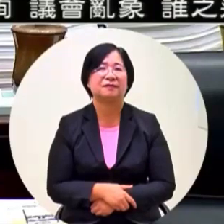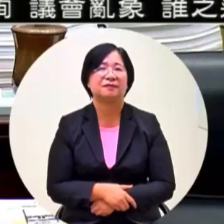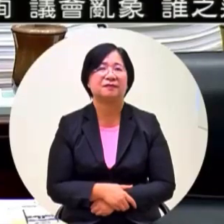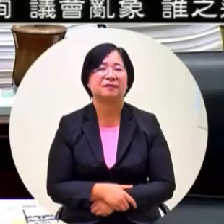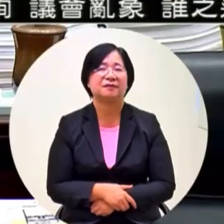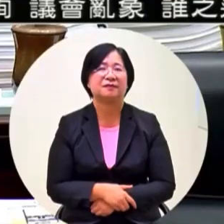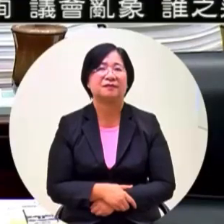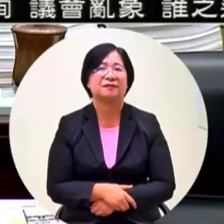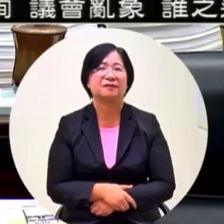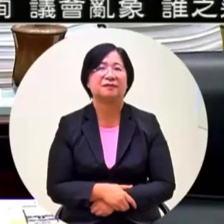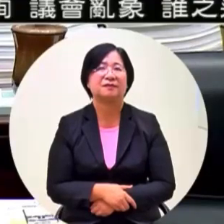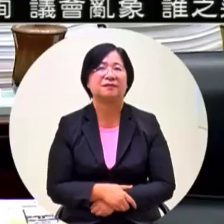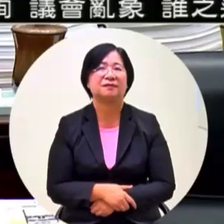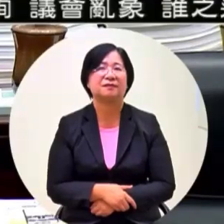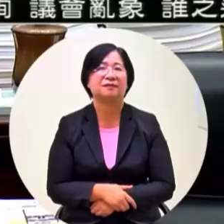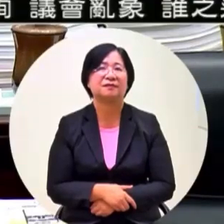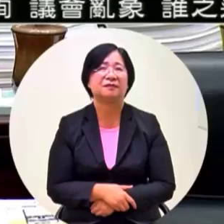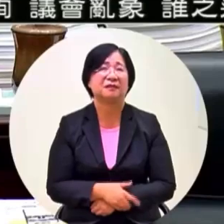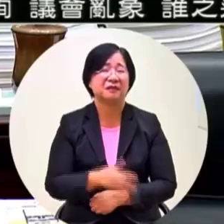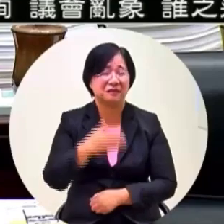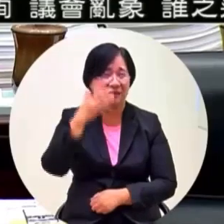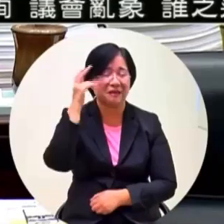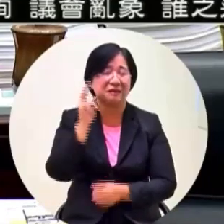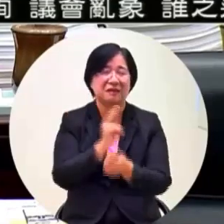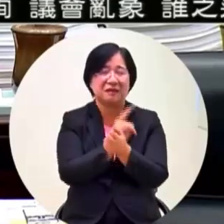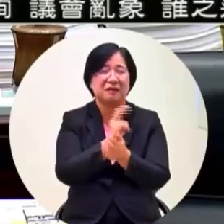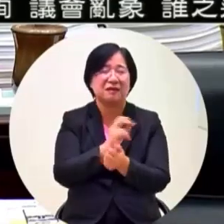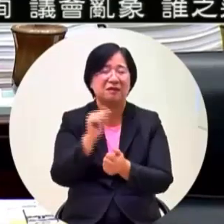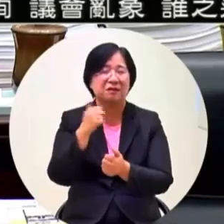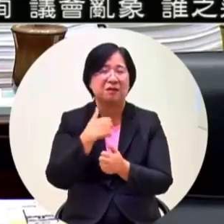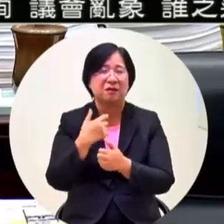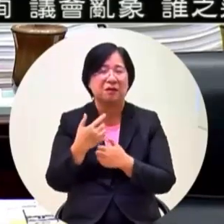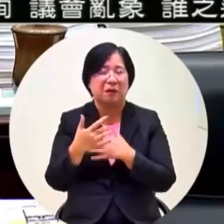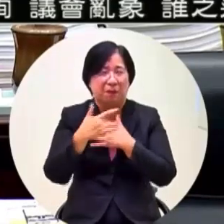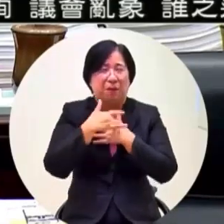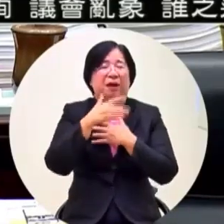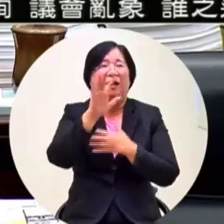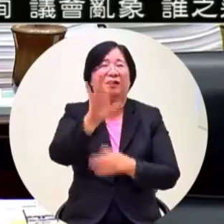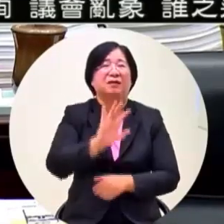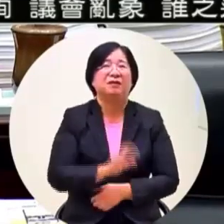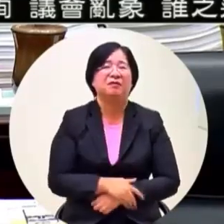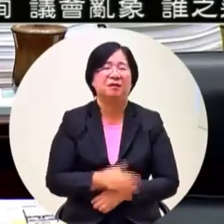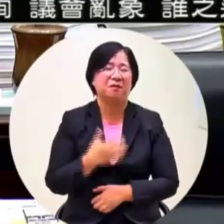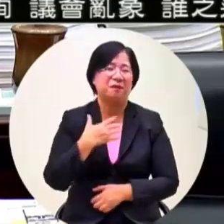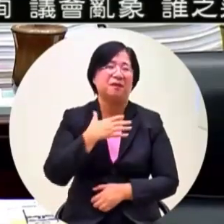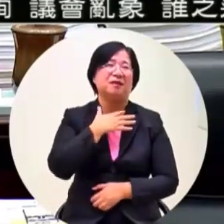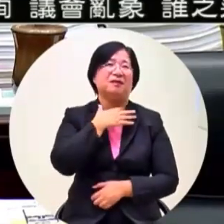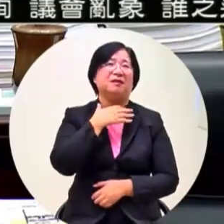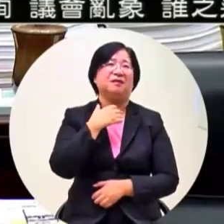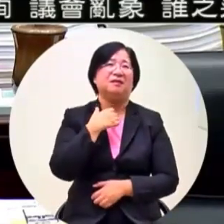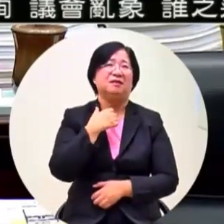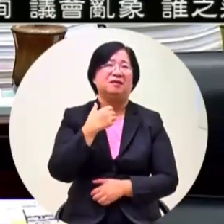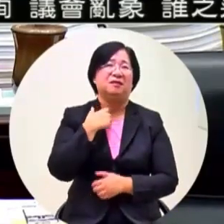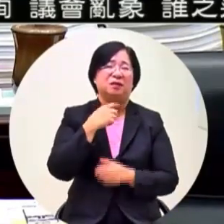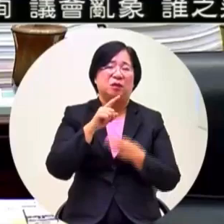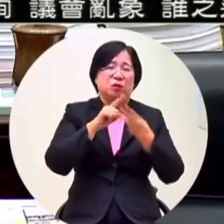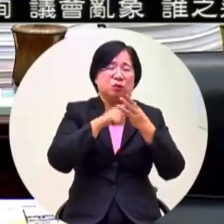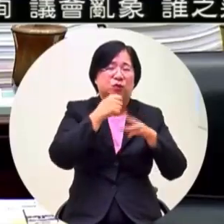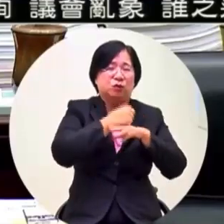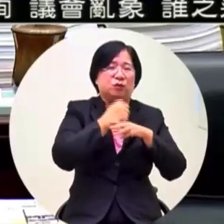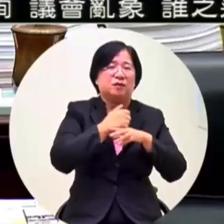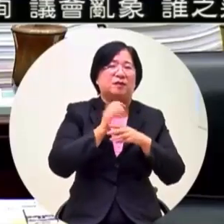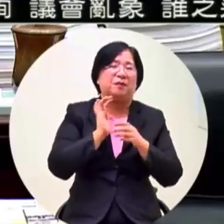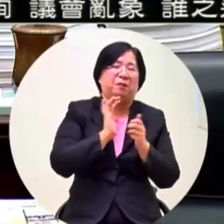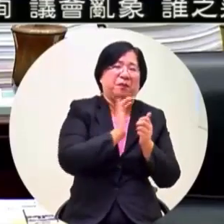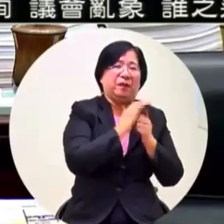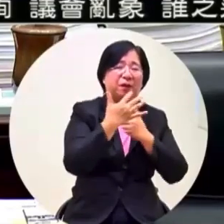刘德麟强按林婉容肩颈， 当时叫刘德麟议员不要碰我， 国民党总召 把我推到， 这时 从主席台就推到 后头的同党